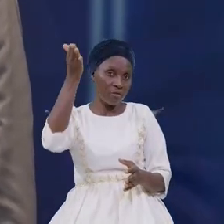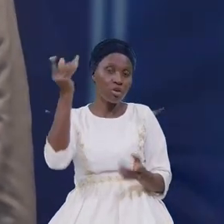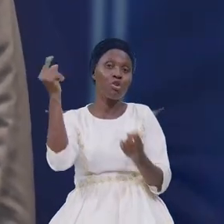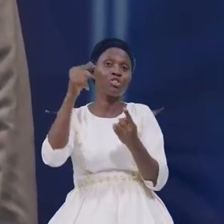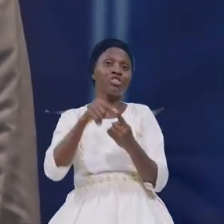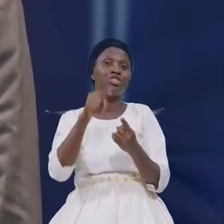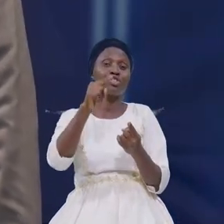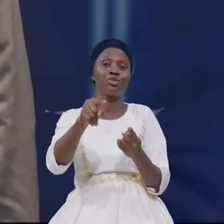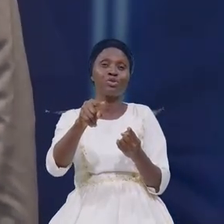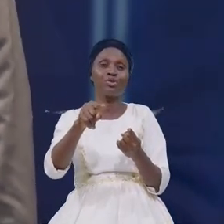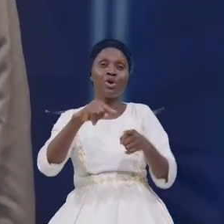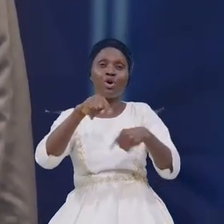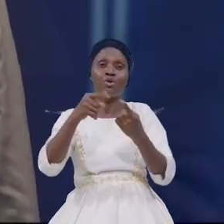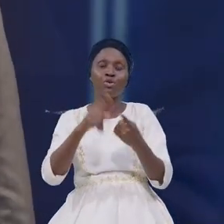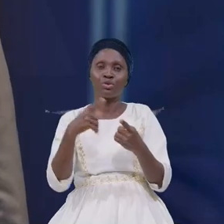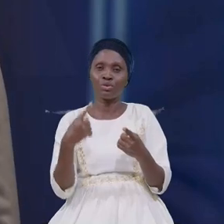que